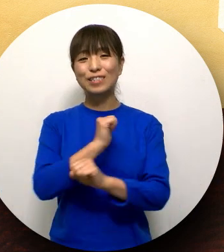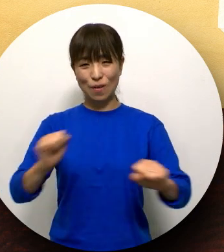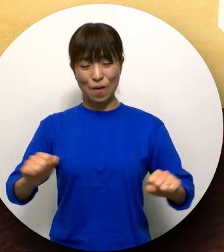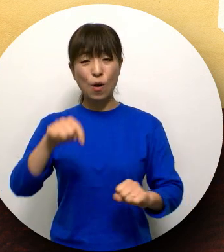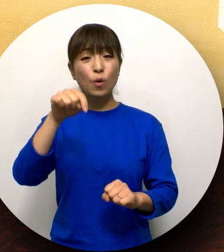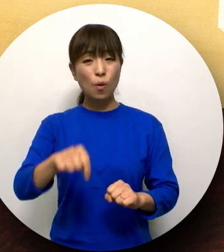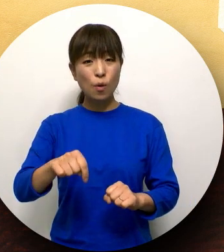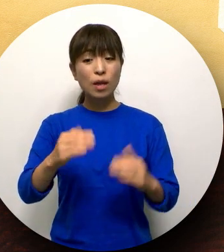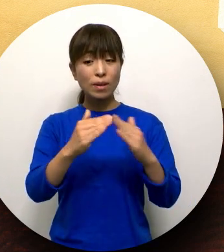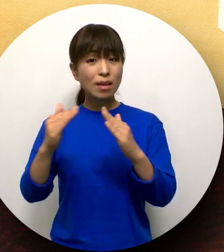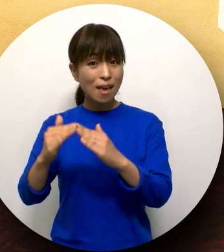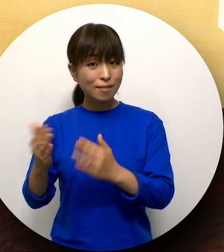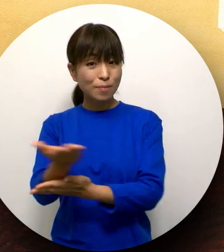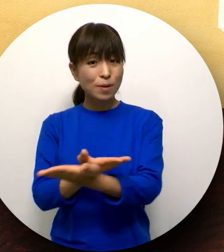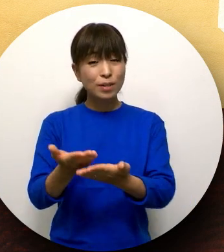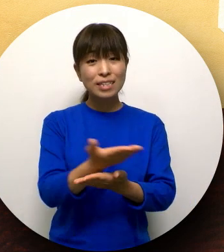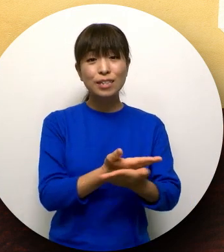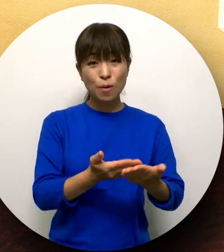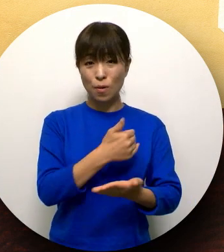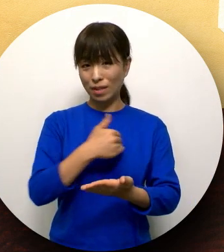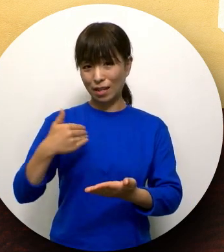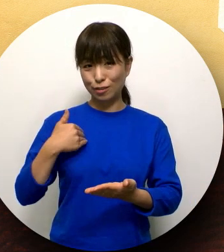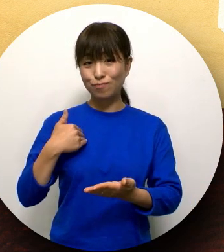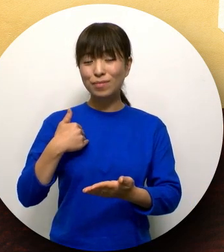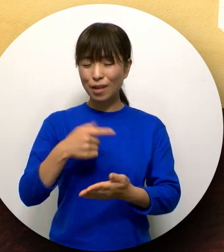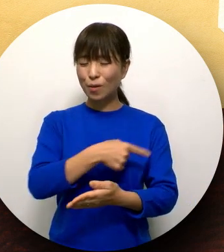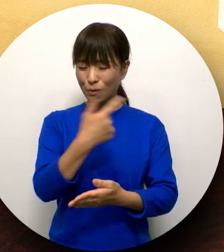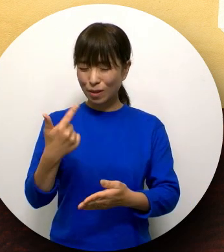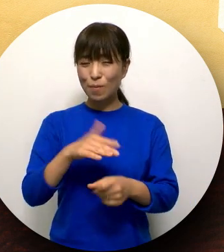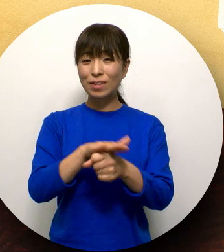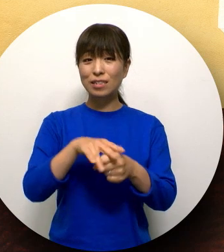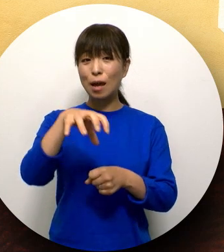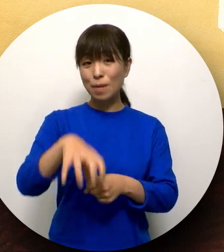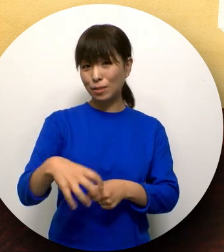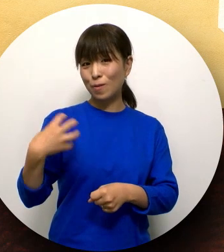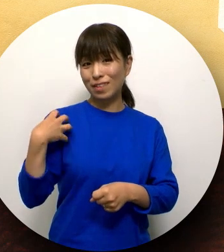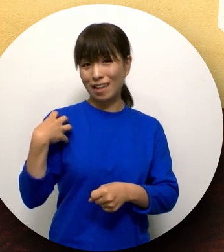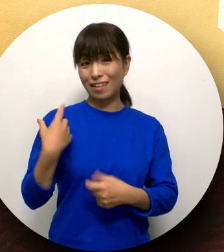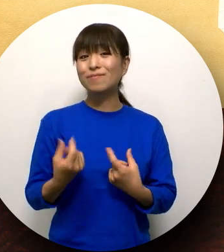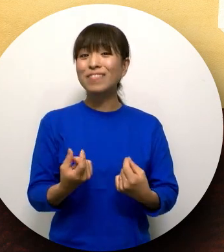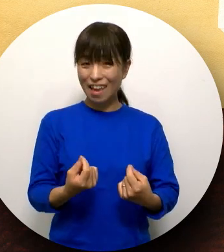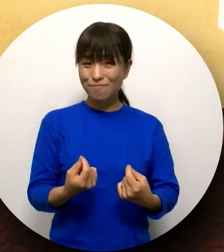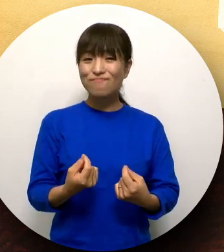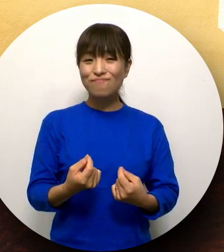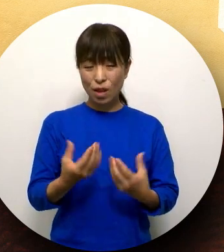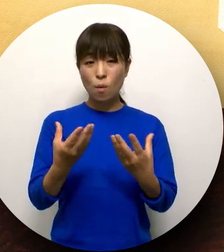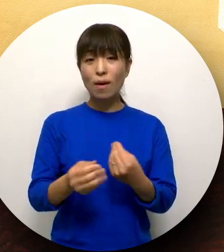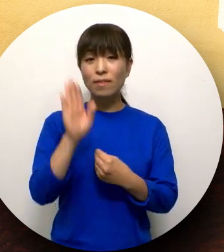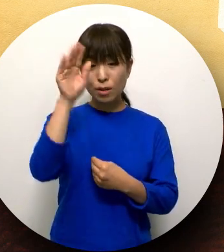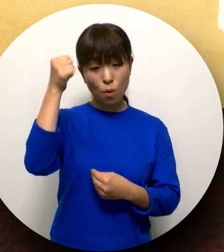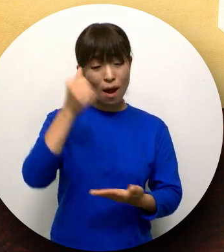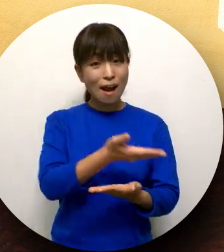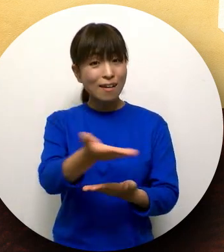ではご近所さんとの交流も生まれるし、とっても大切な役割を担ってるんだよね。実施後はアン